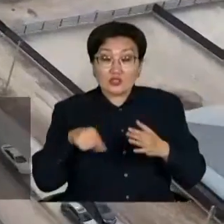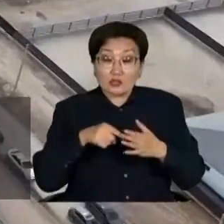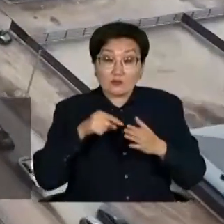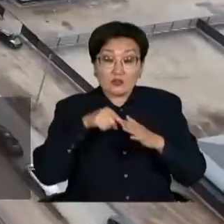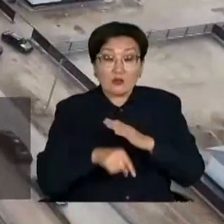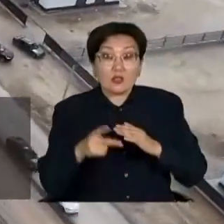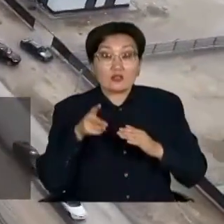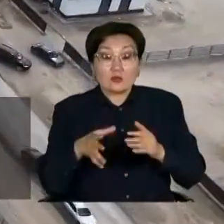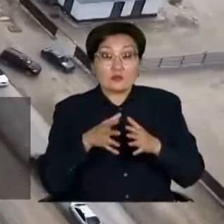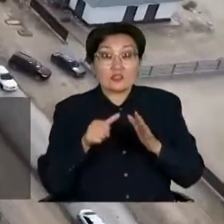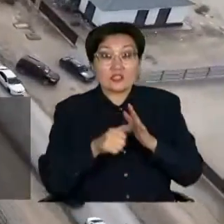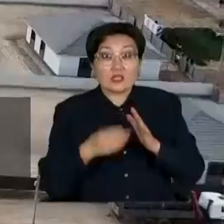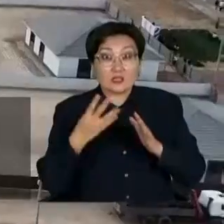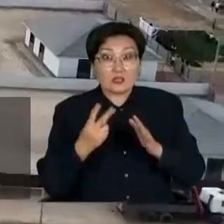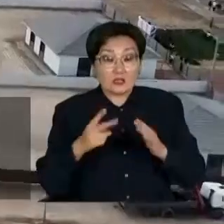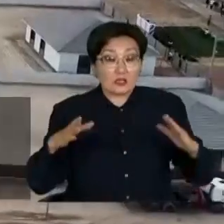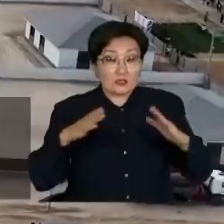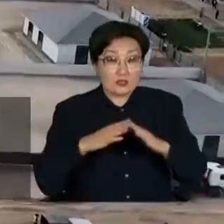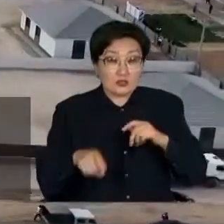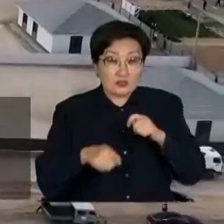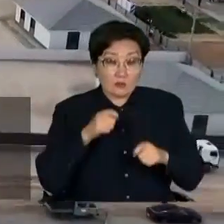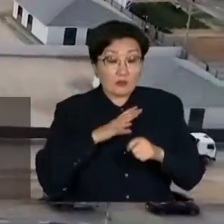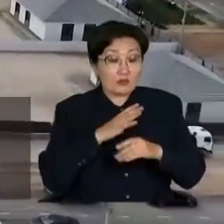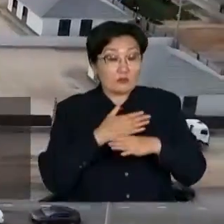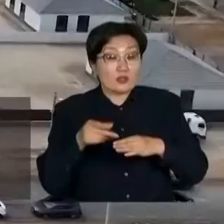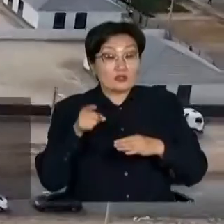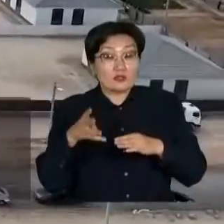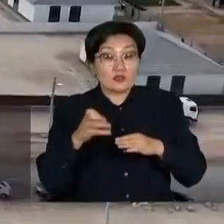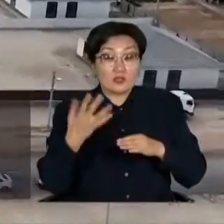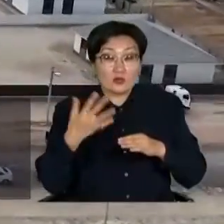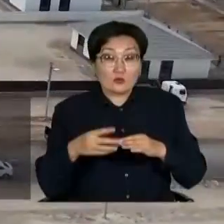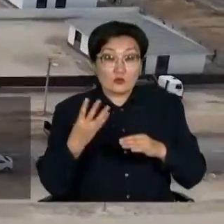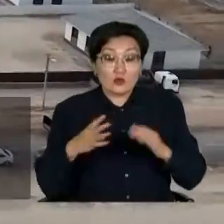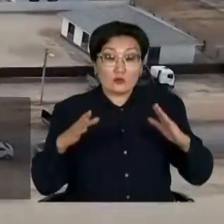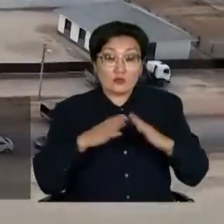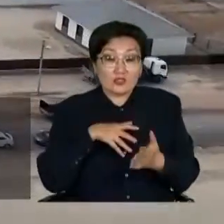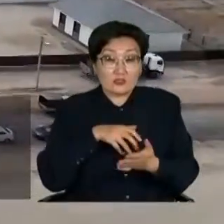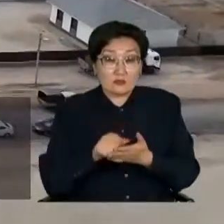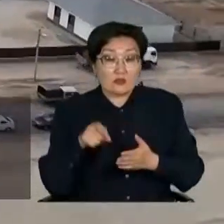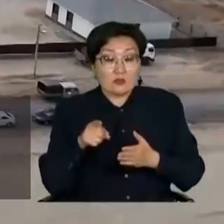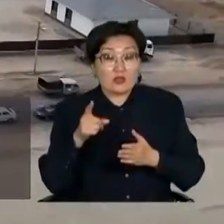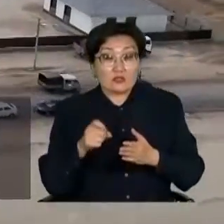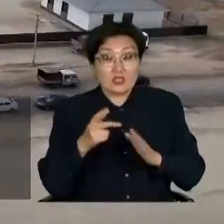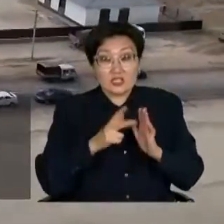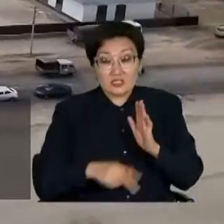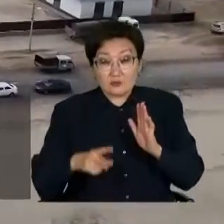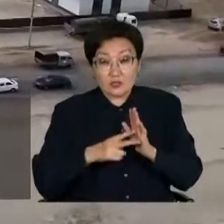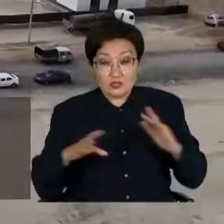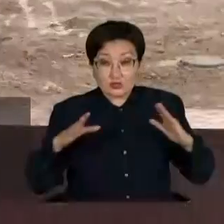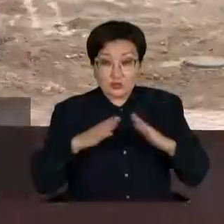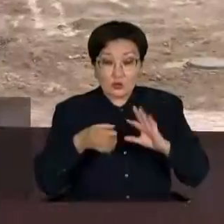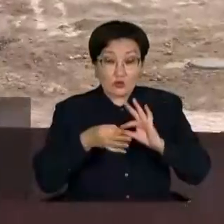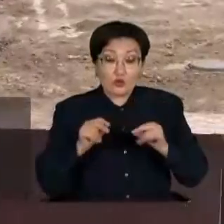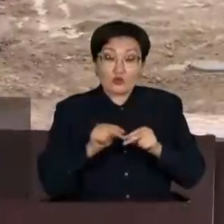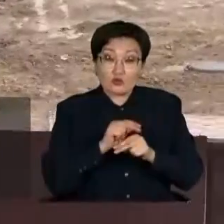өзінде 2642 үйге залал келген. Кейіннен 1454 үй бұзылып, 1187 баспана